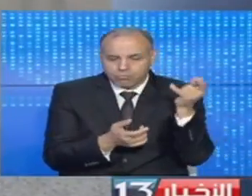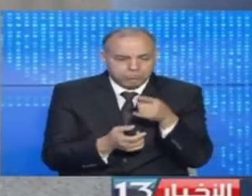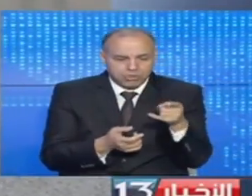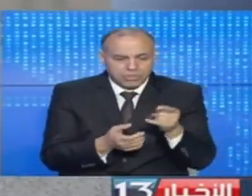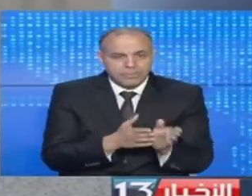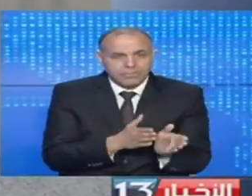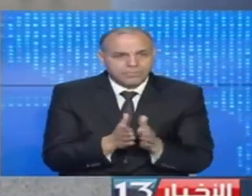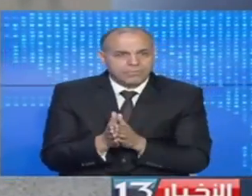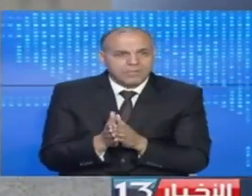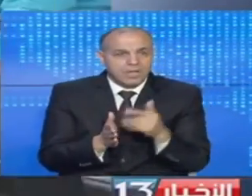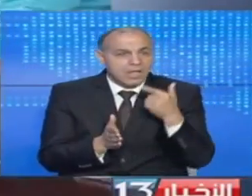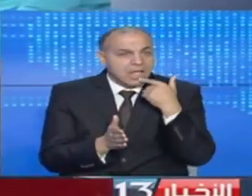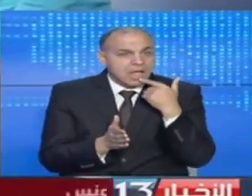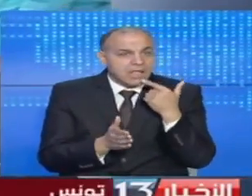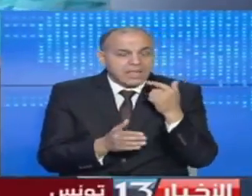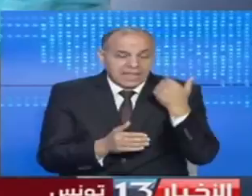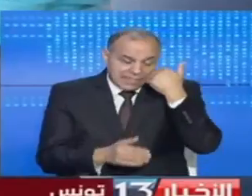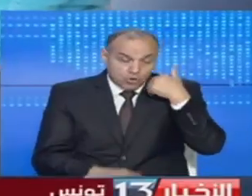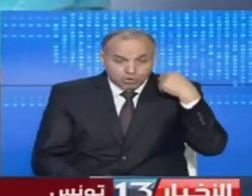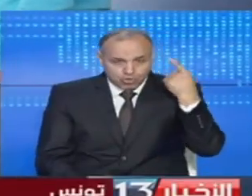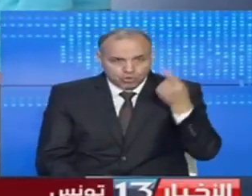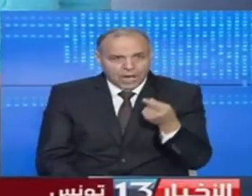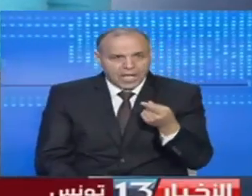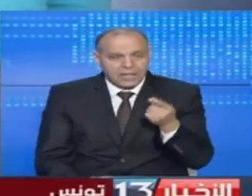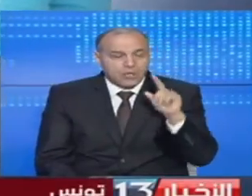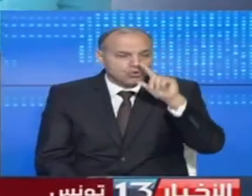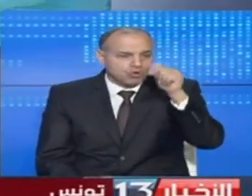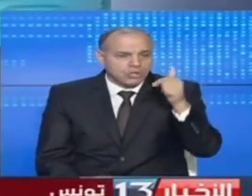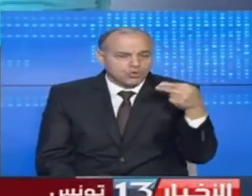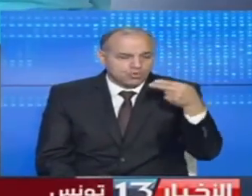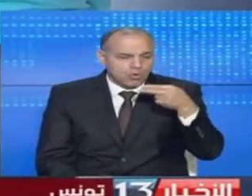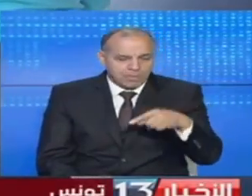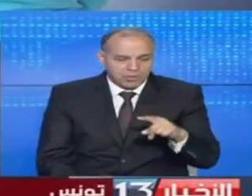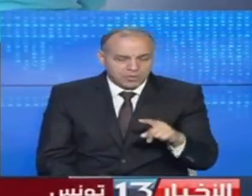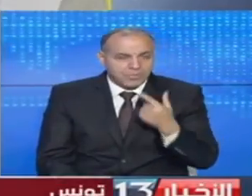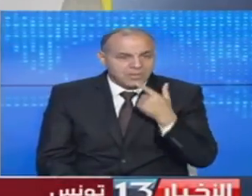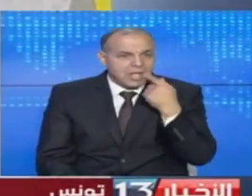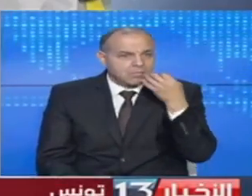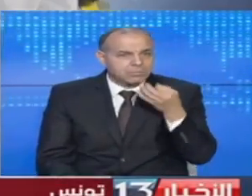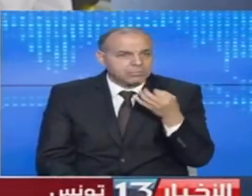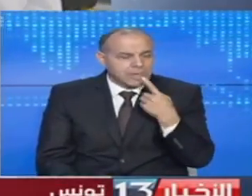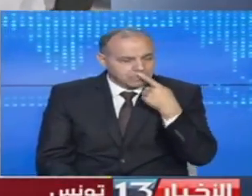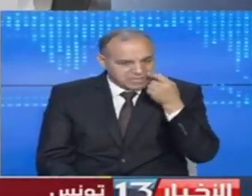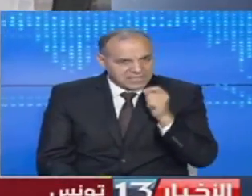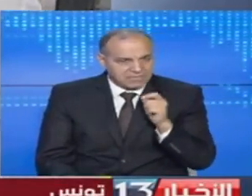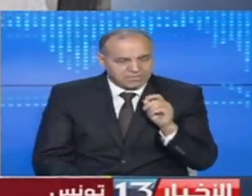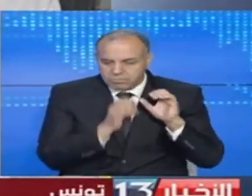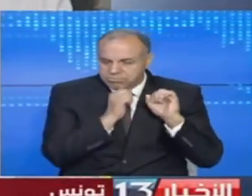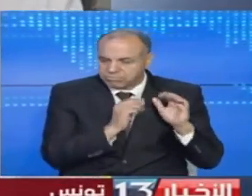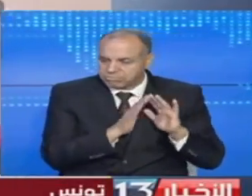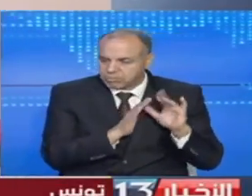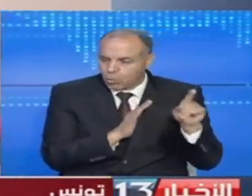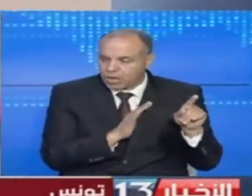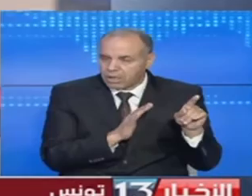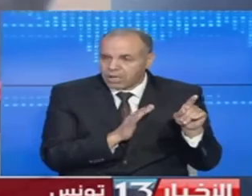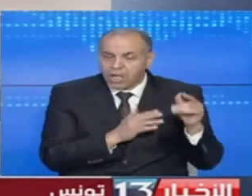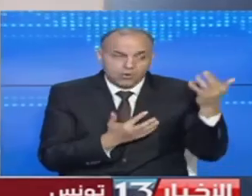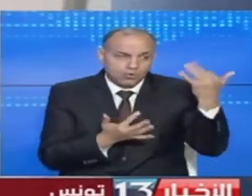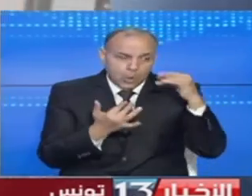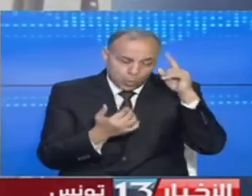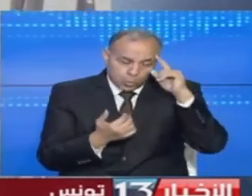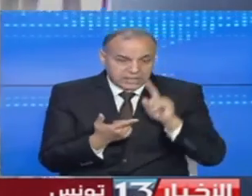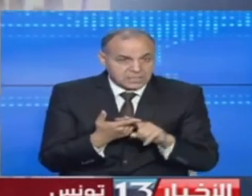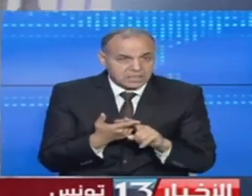سيتم بدايه من الاثنين القادم السادس عشر من نوفمبر الجيلي اعتماد اجباريه الحجر الصحي الذاتي الوفدين على